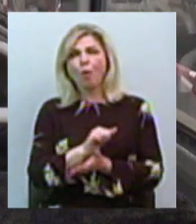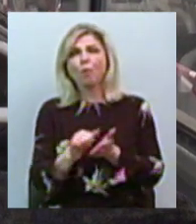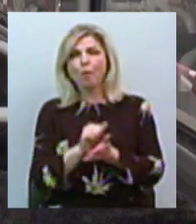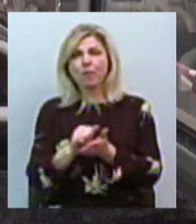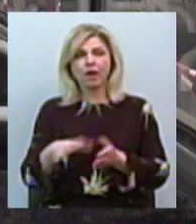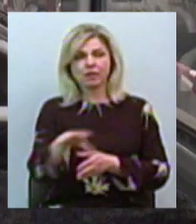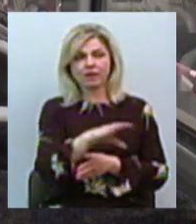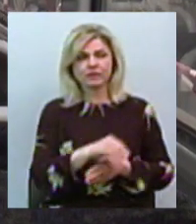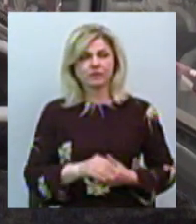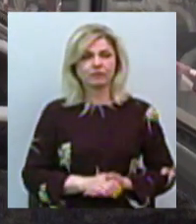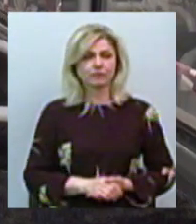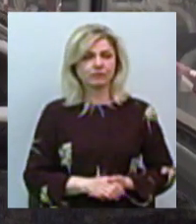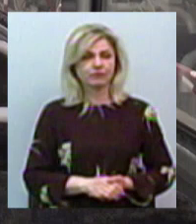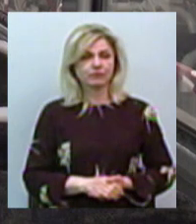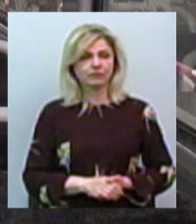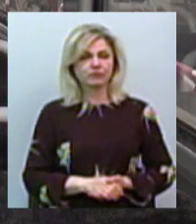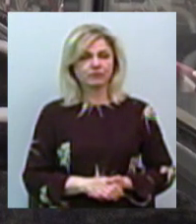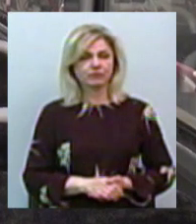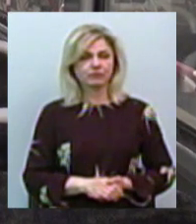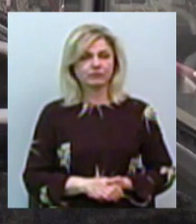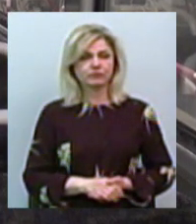дезінфікували. Тоді беремо отак от,